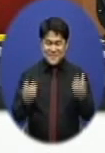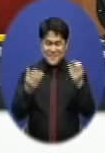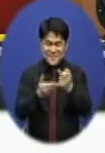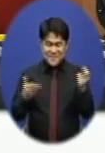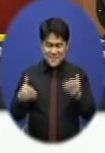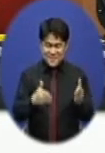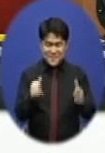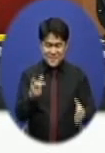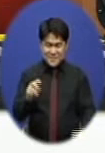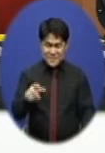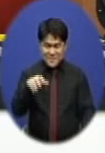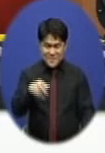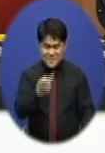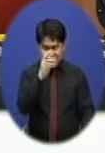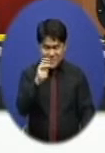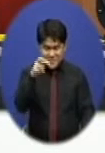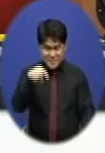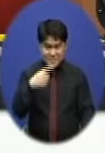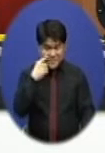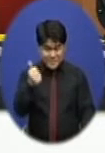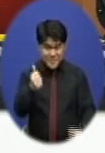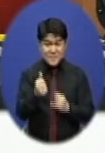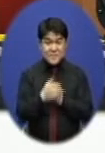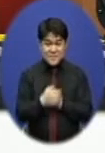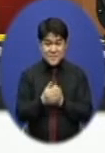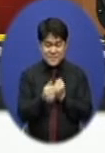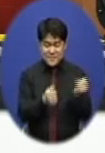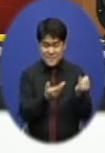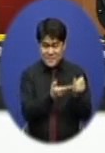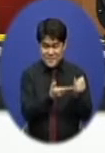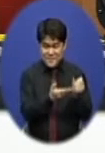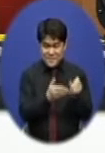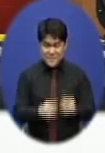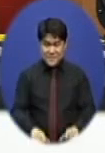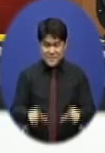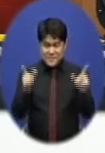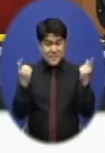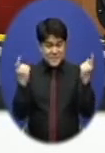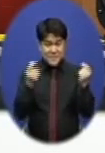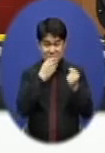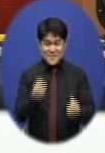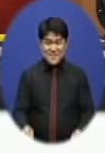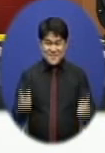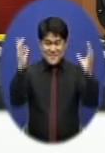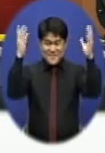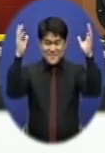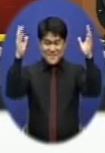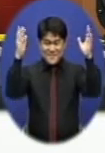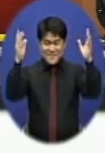강원도 홍천군의 최영수 아버님의 네. 멋진 안 사모님 네. 생일을 함께